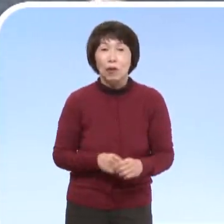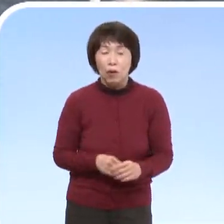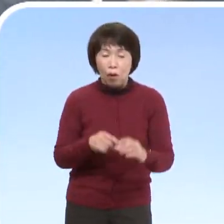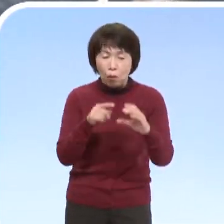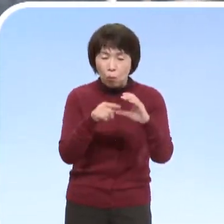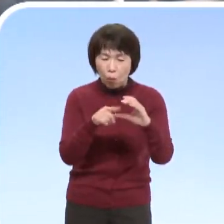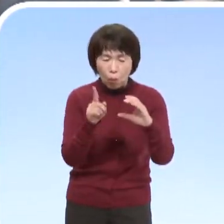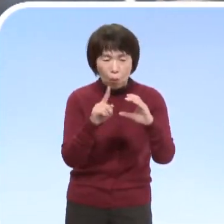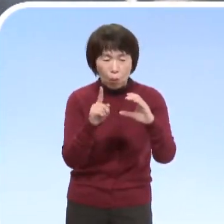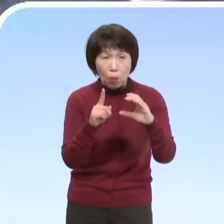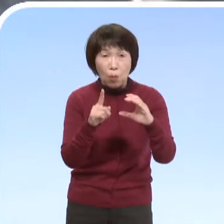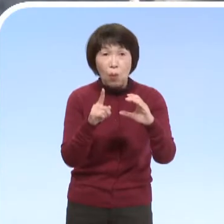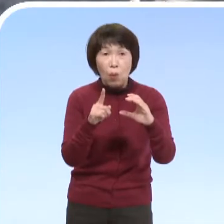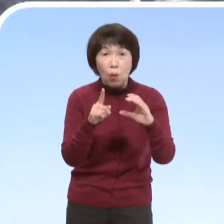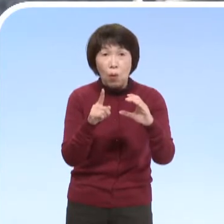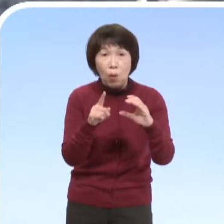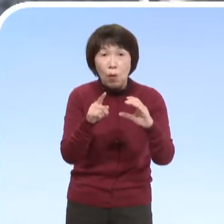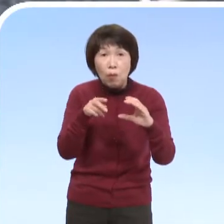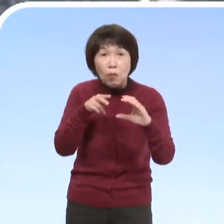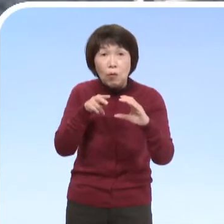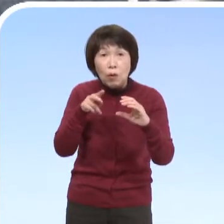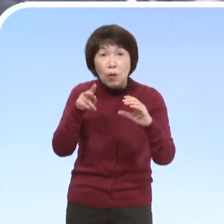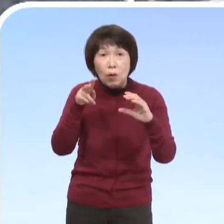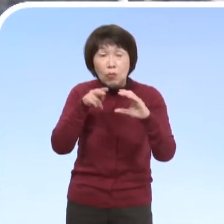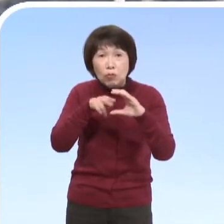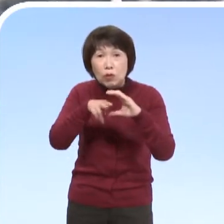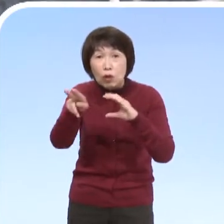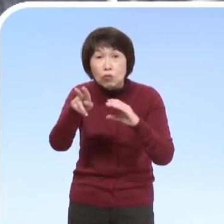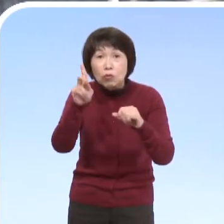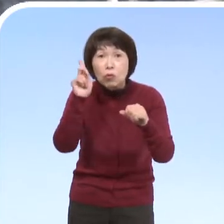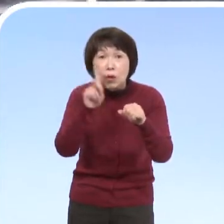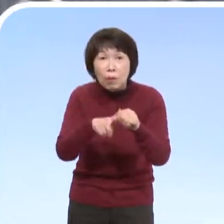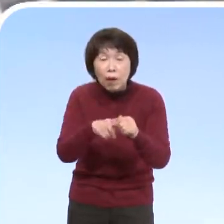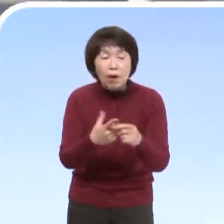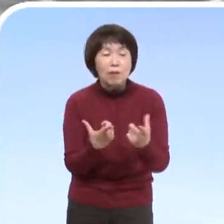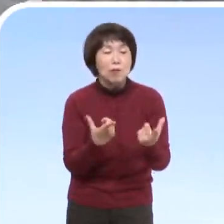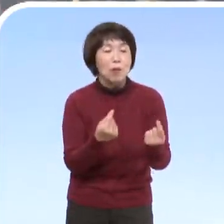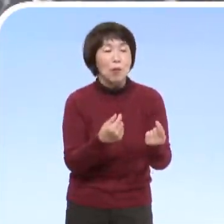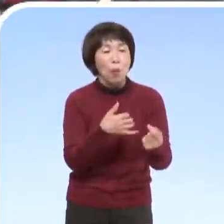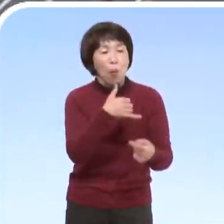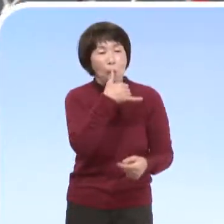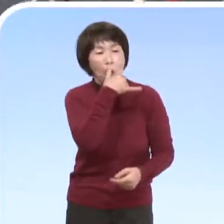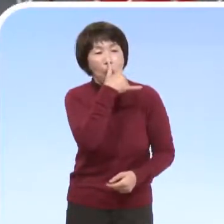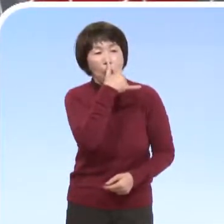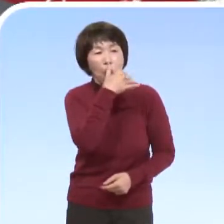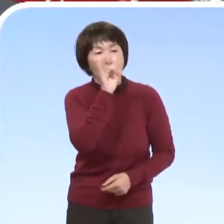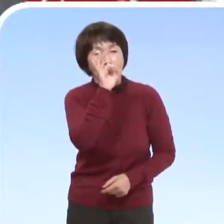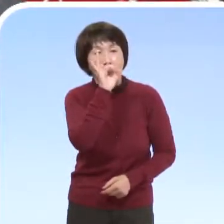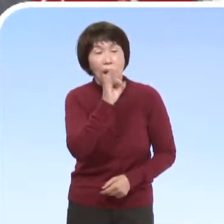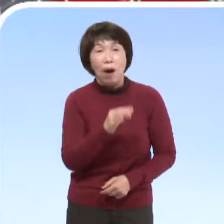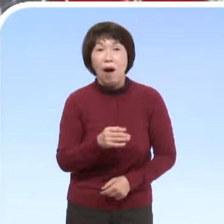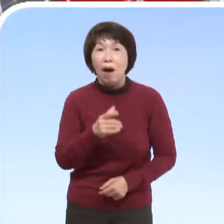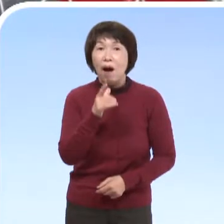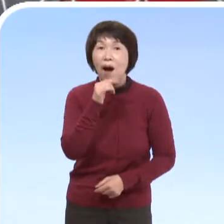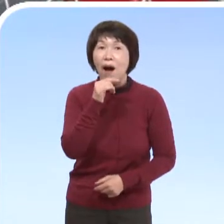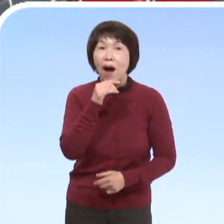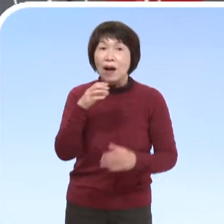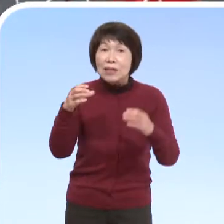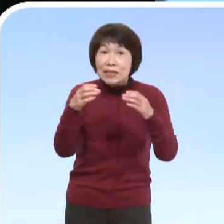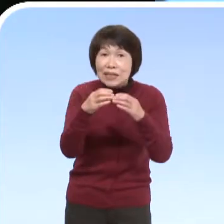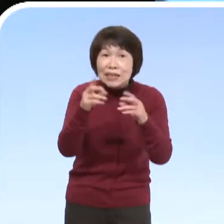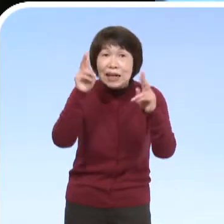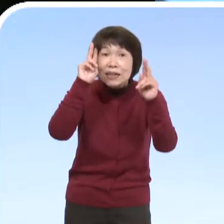に、 はい、これは脱出用ですか。 そうなんですなかなか感がいいです。 小さいカニの、 そうです